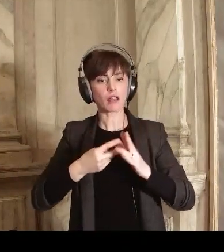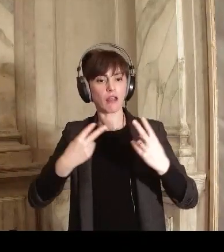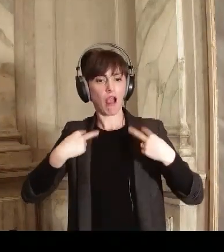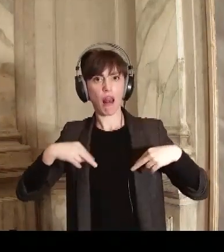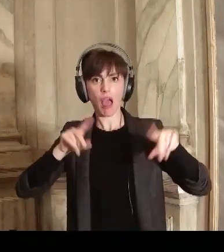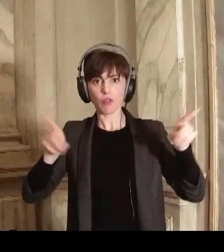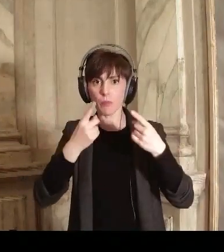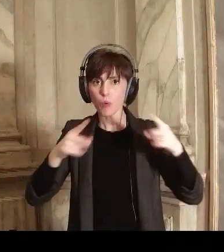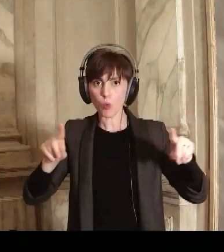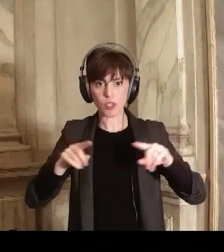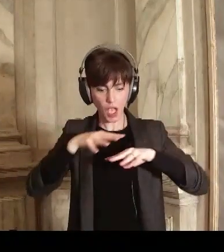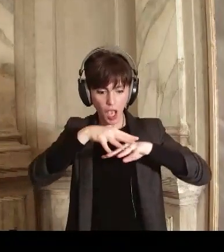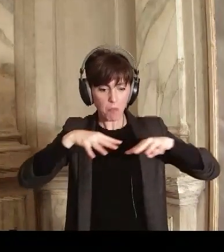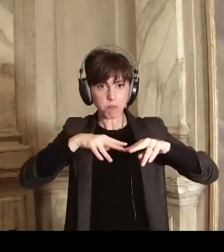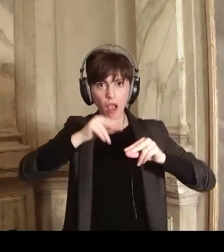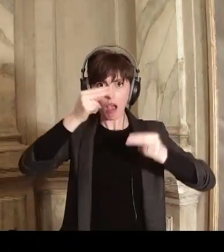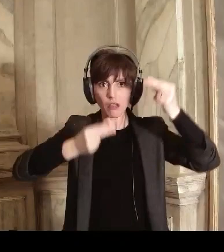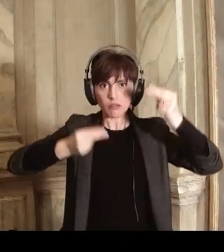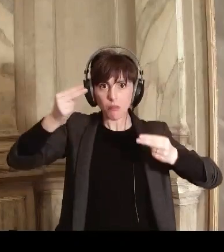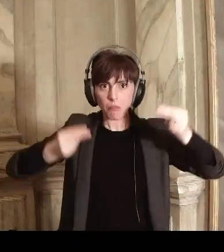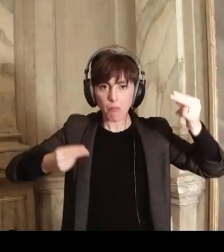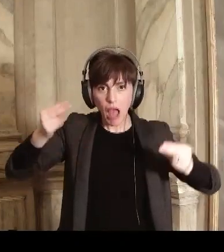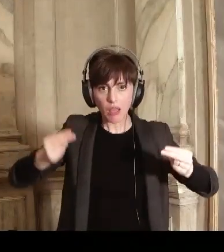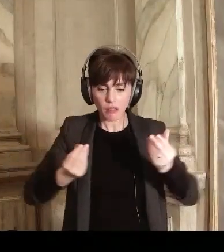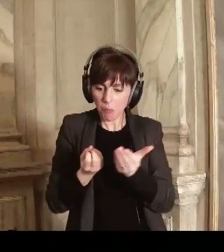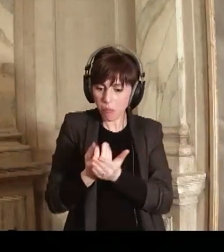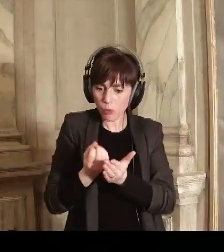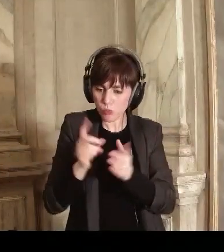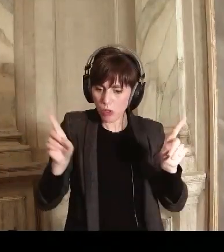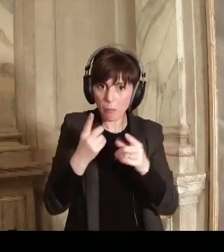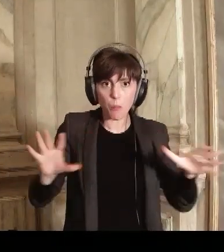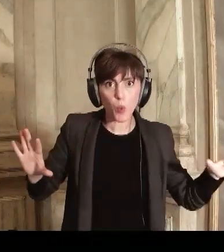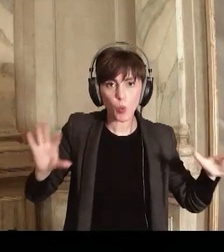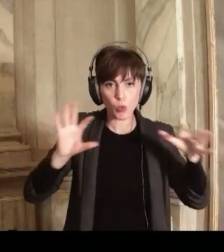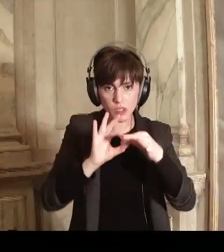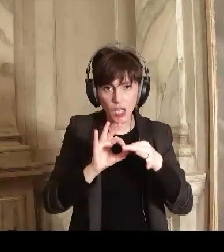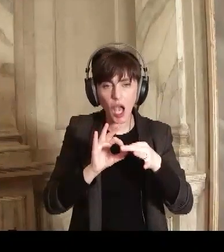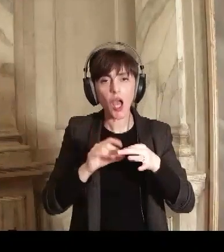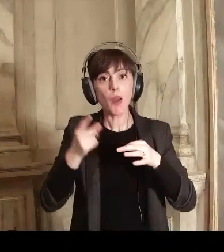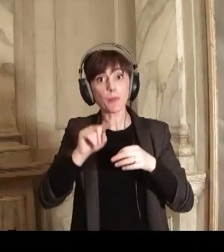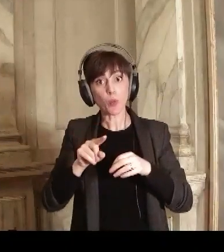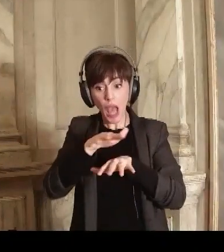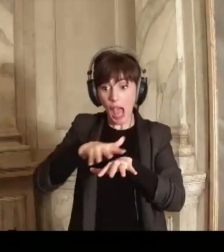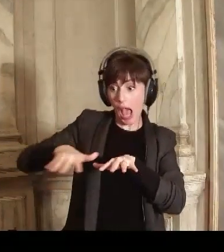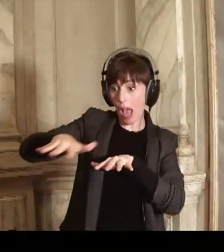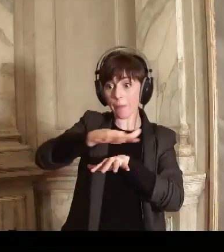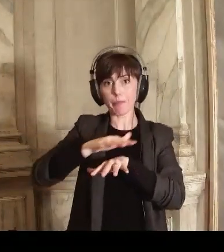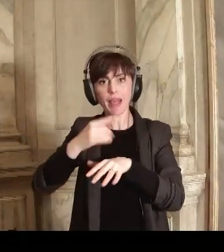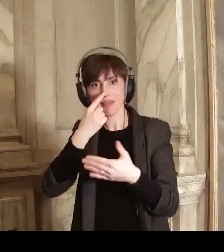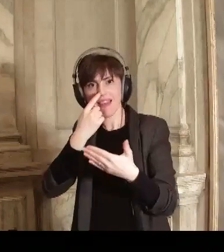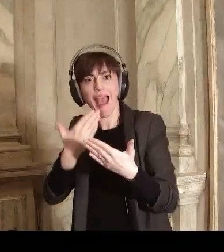creazione di dispositivi sonori autogenerati, ideazione di habitat acustici mediati da processi